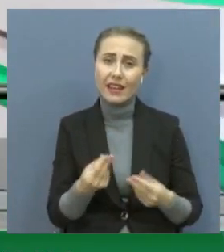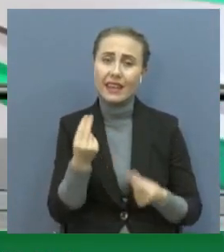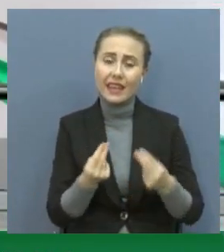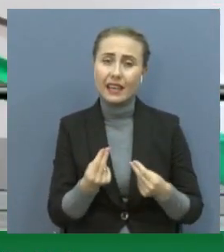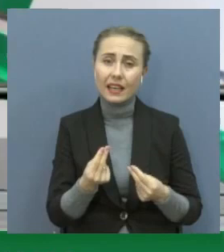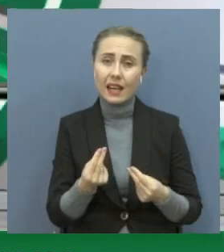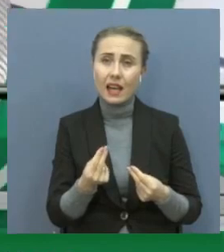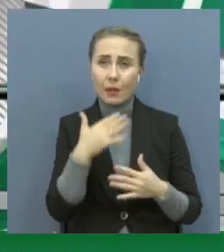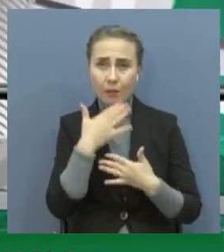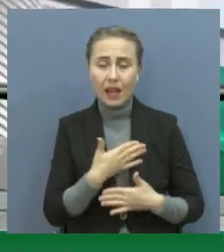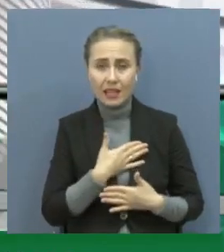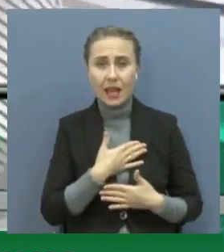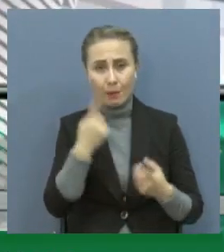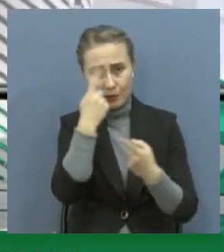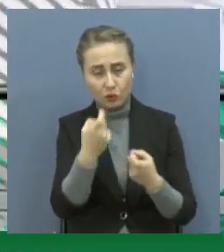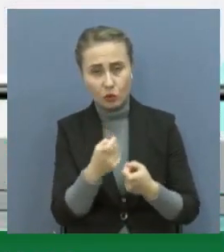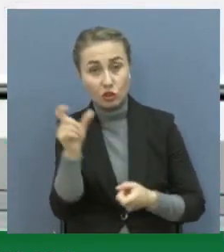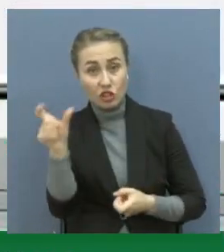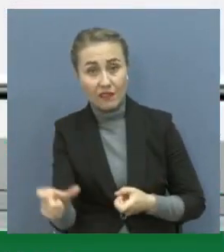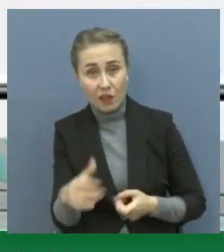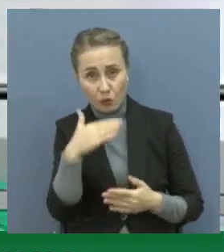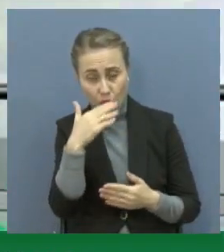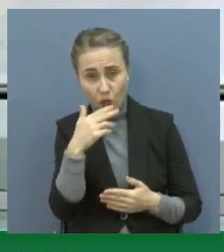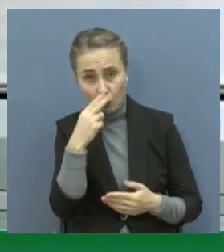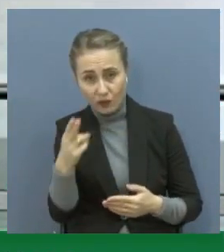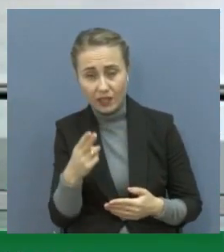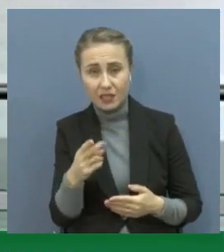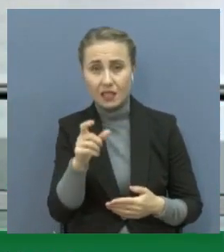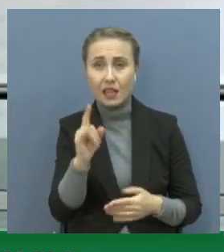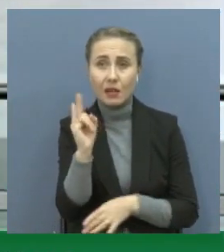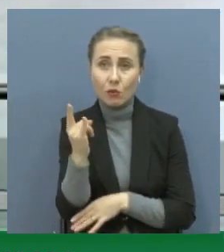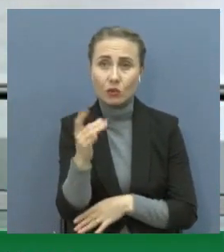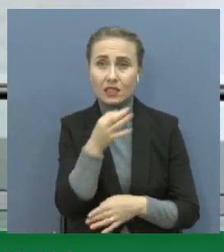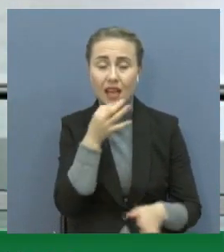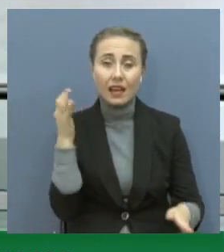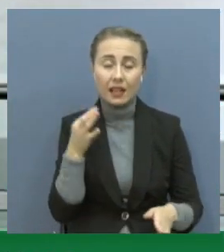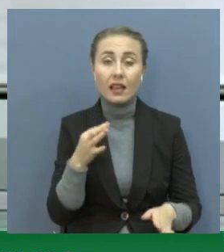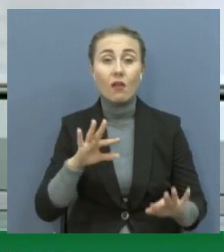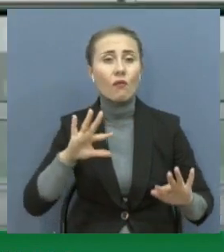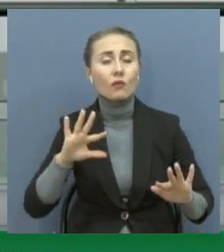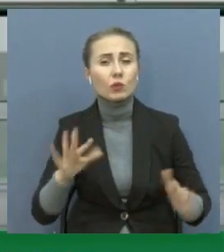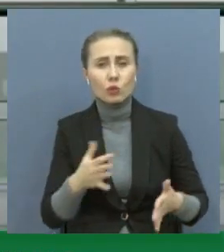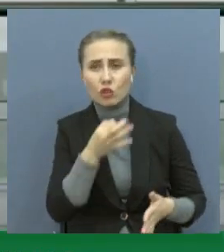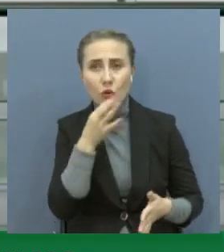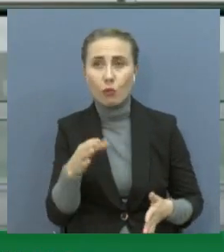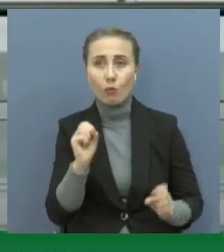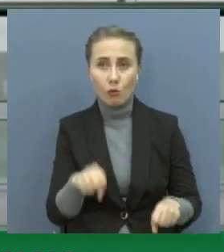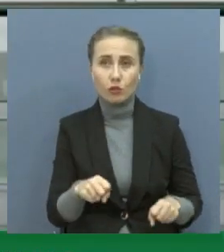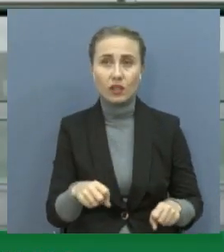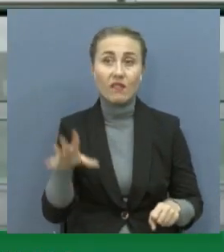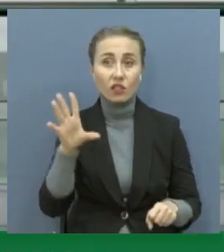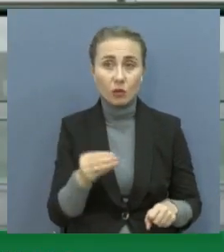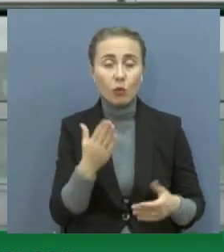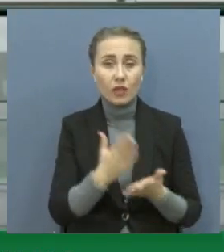предупредить? Можно ли это увидеть как-то в человеке, в ребенке и так далее? Заранее. Естественно, в любом случае, знаете, всему